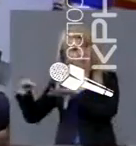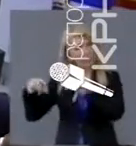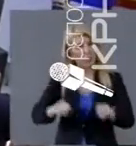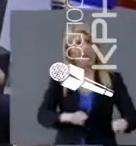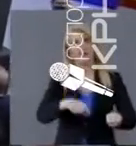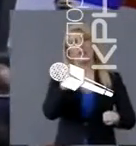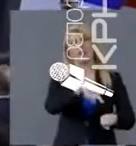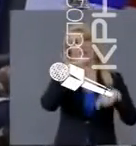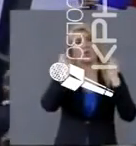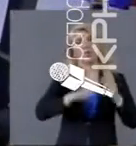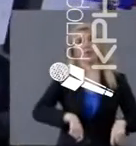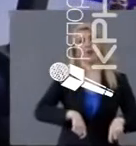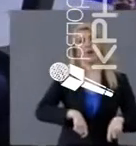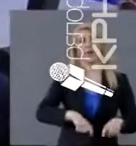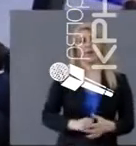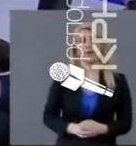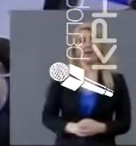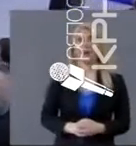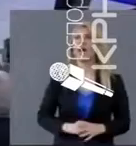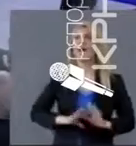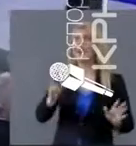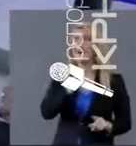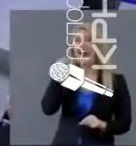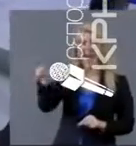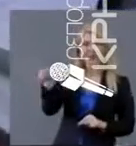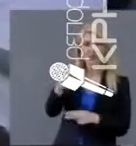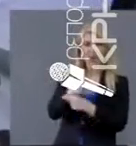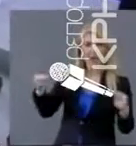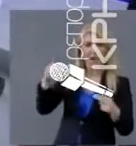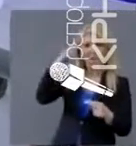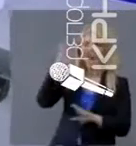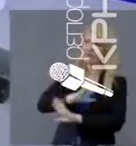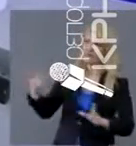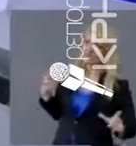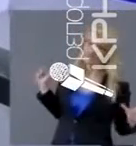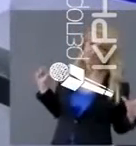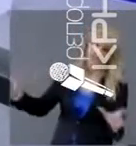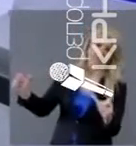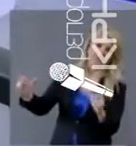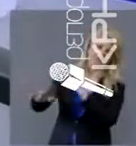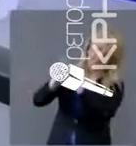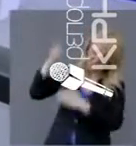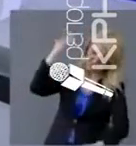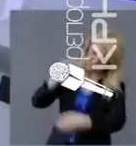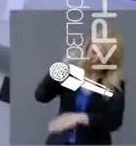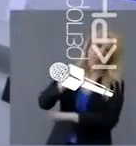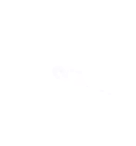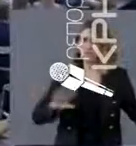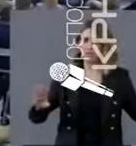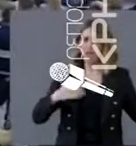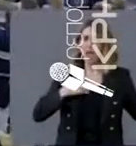Ένα ζήτημα στο οποίο δεν χωρούν ούτε ίσες αποστάσεις, ούτε αμήχανα, ναι, μεν,